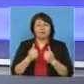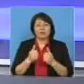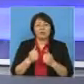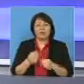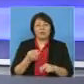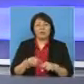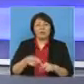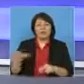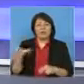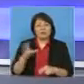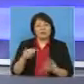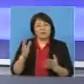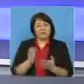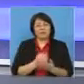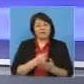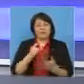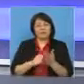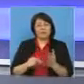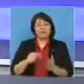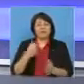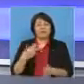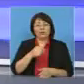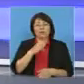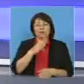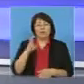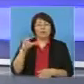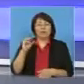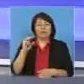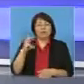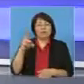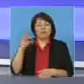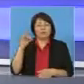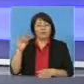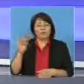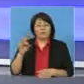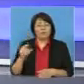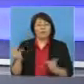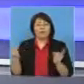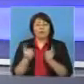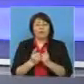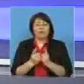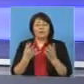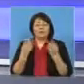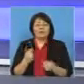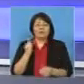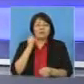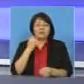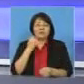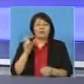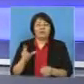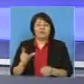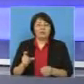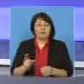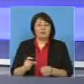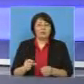достижений 83-летнего Алексея Семкина. Накануне в День пожилых людей прославленного ветерана спорта поздравили